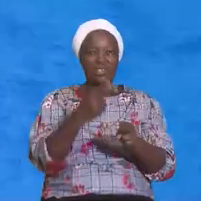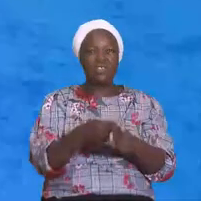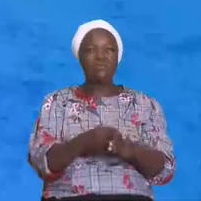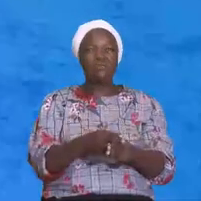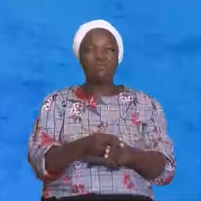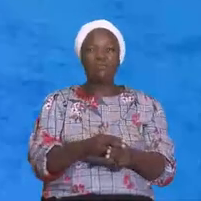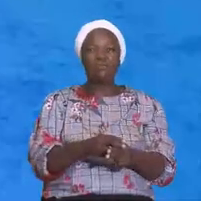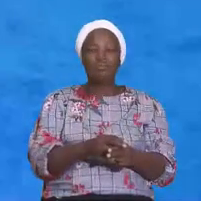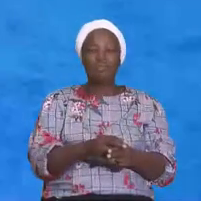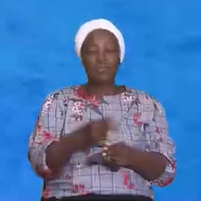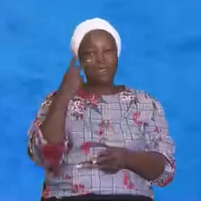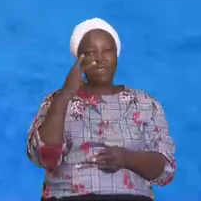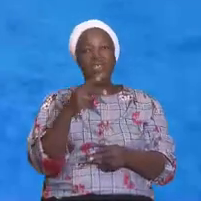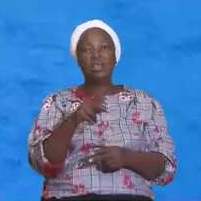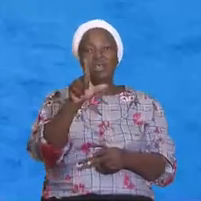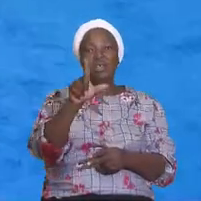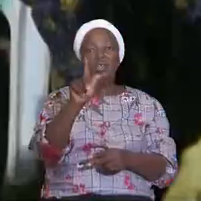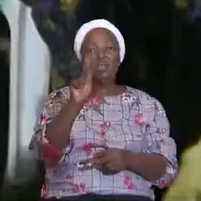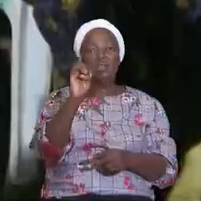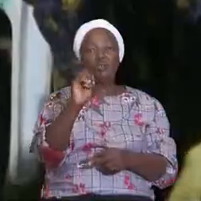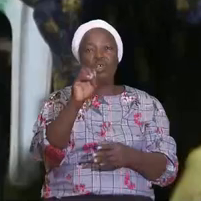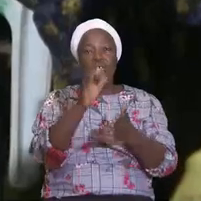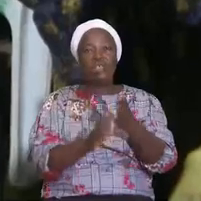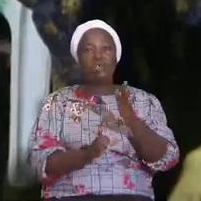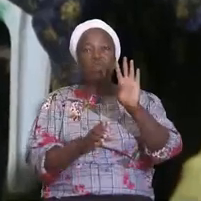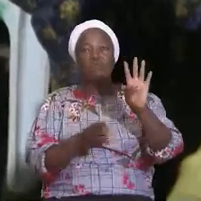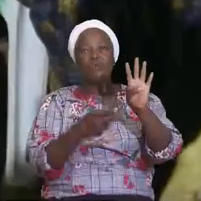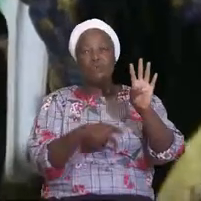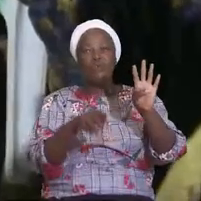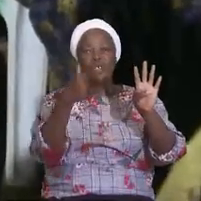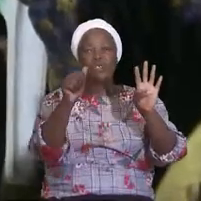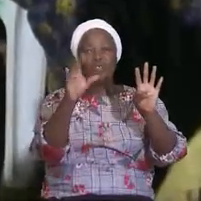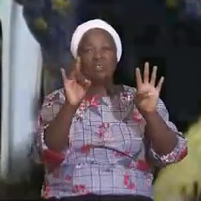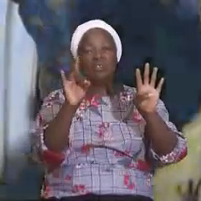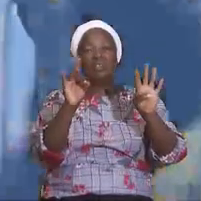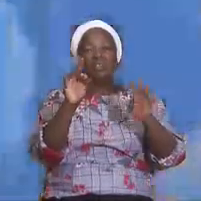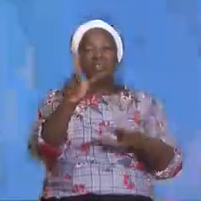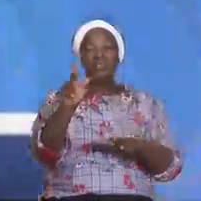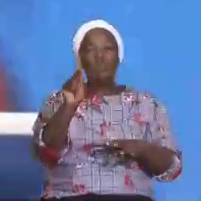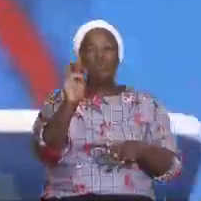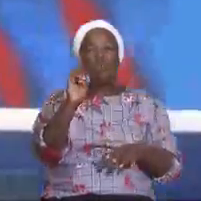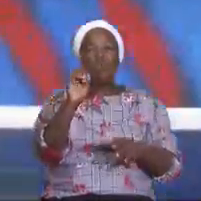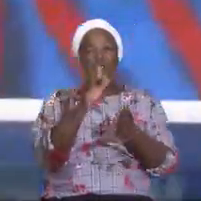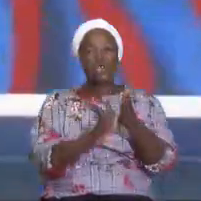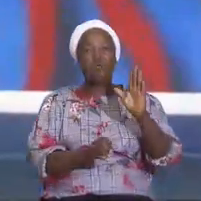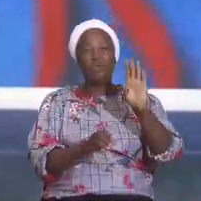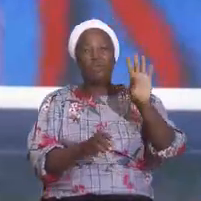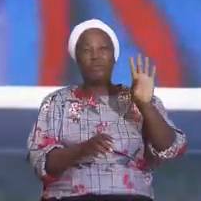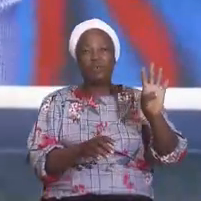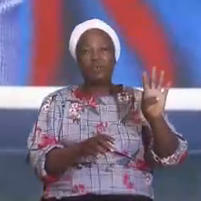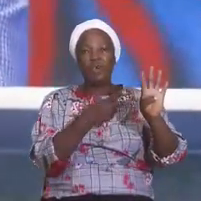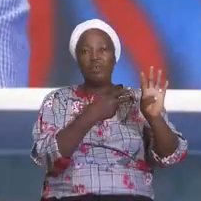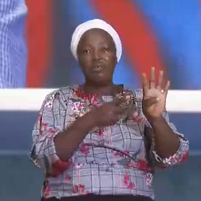Il va te racheter ce soir au nom de Jésus. Luc chapitre 4, verset